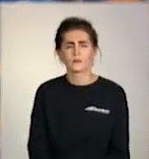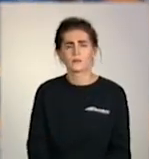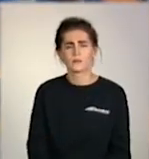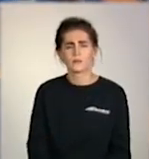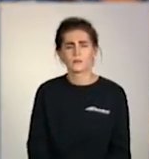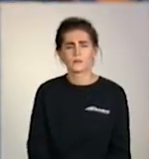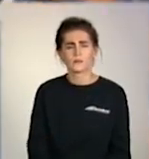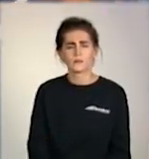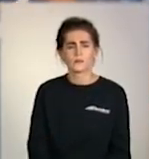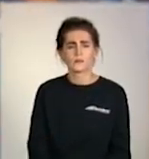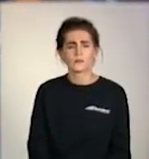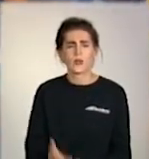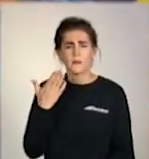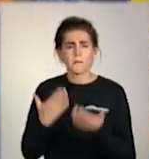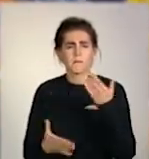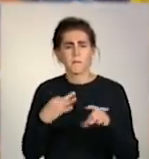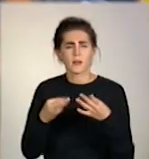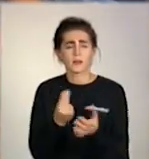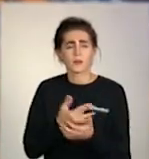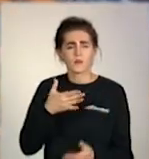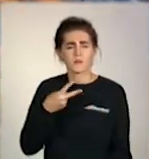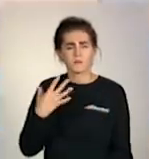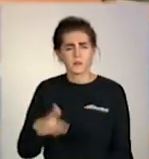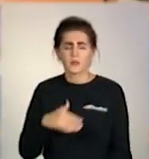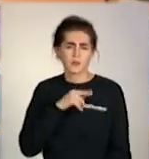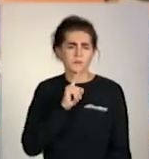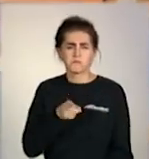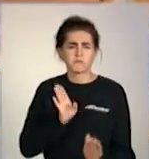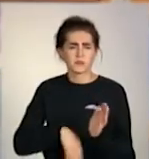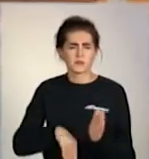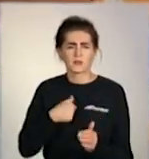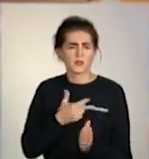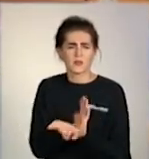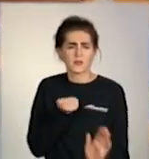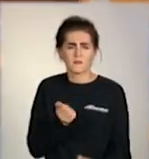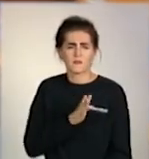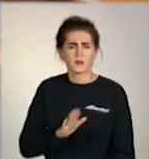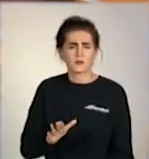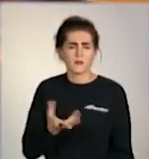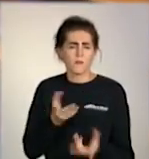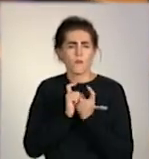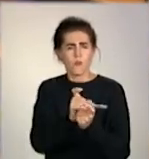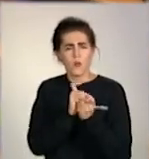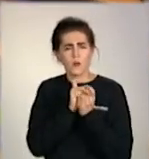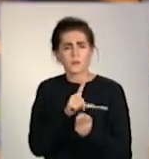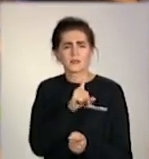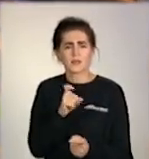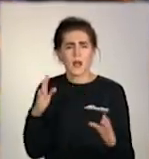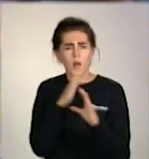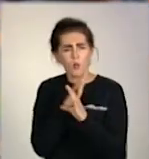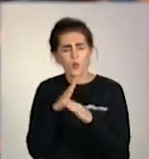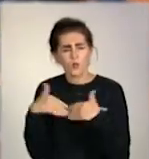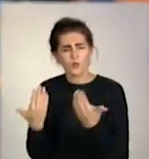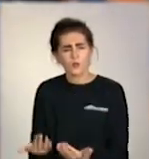буде 2,50, то, звісно, я не візьму. Візьму без пакета. Ну, не знаю я. Боротьба за екологію йде, тому, ні,